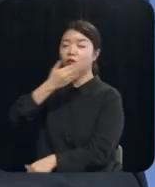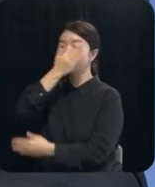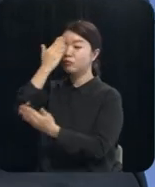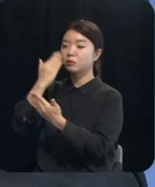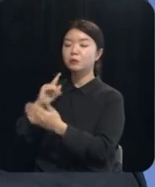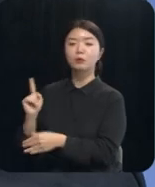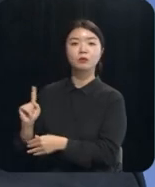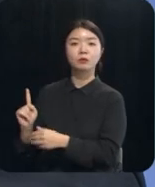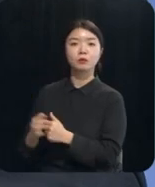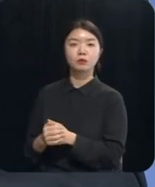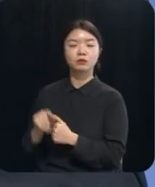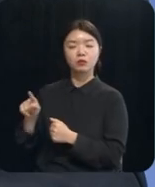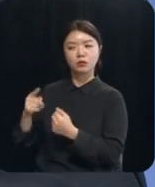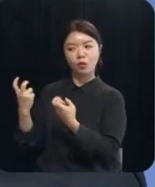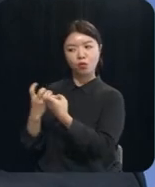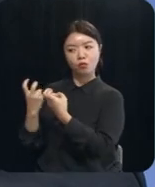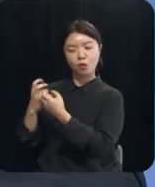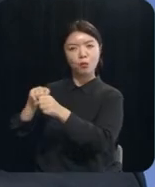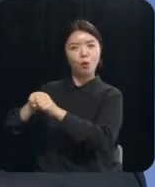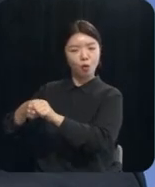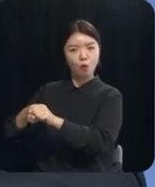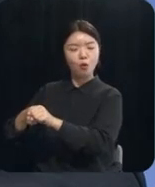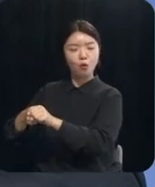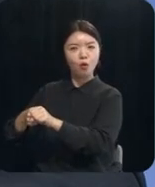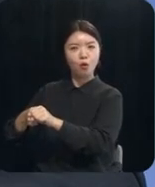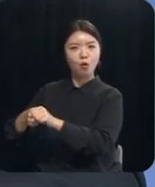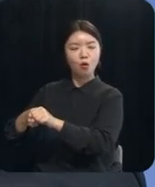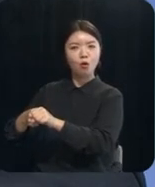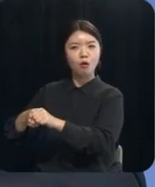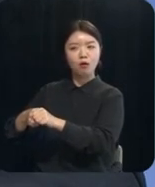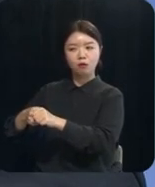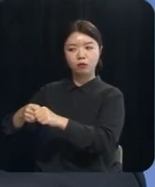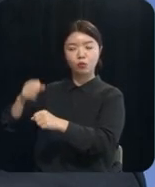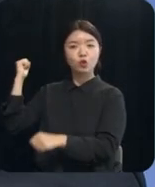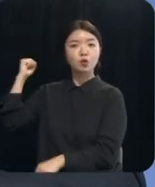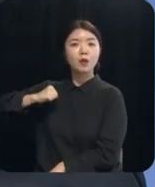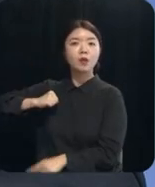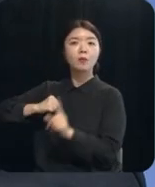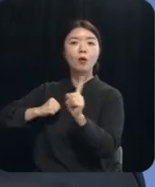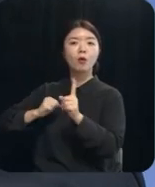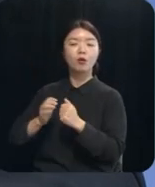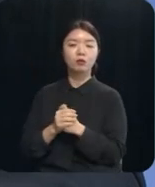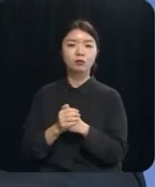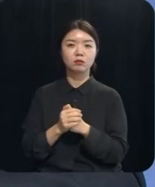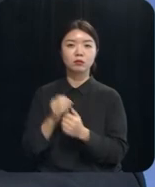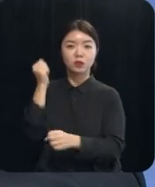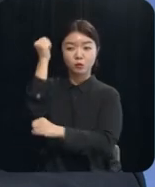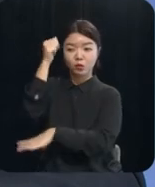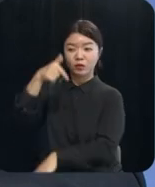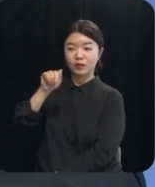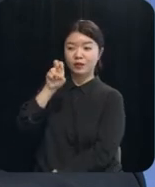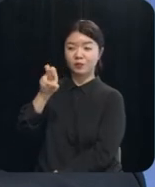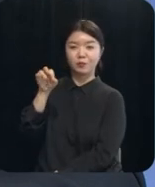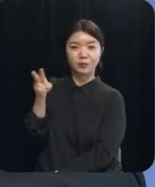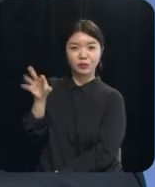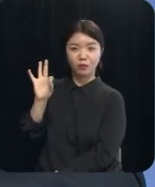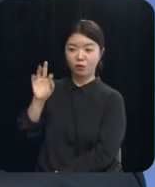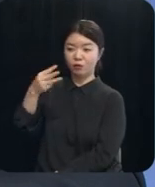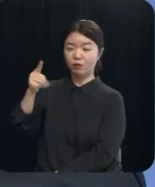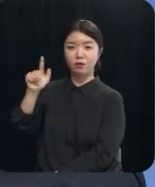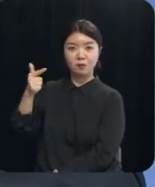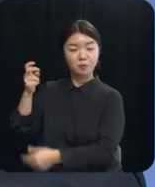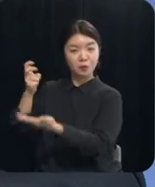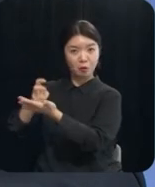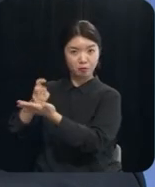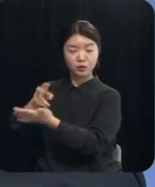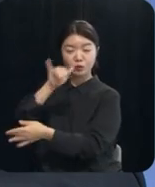것은 받았다면 그게 어떤 처벌 어떤 법률을 위반한 거죠? 기본적으로 김영란법이 그러니까 위반되어질